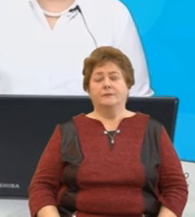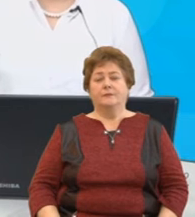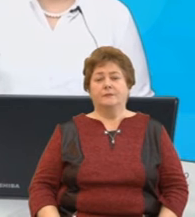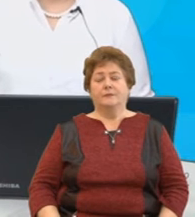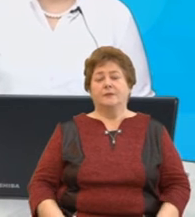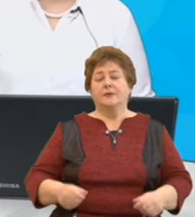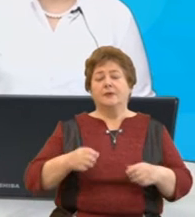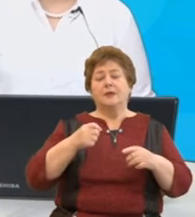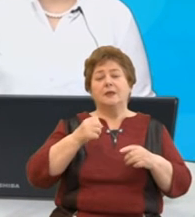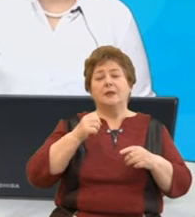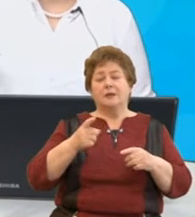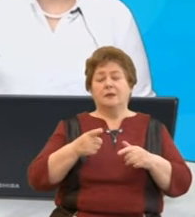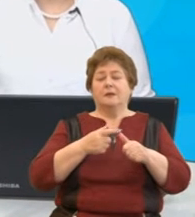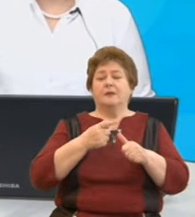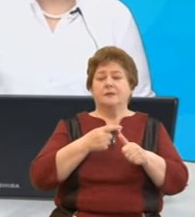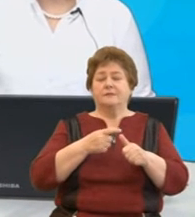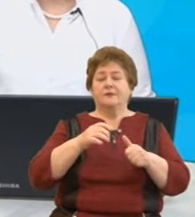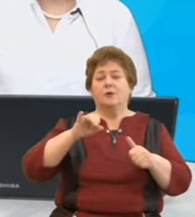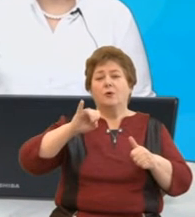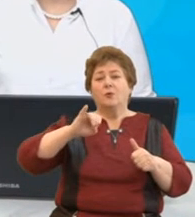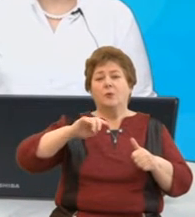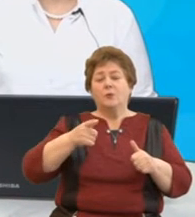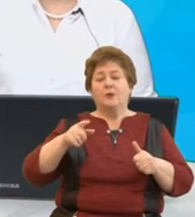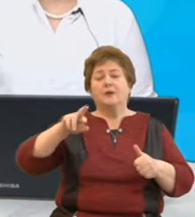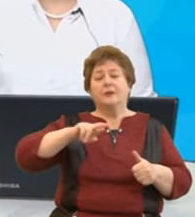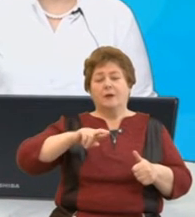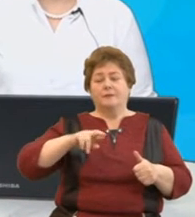их называют ульями